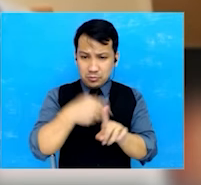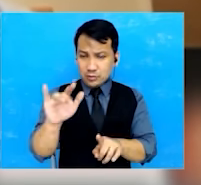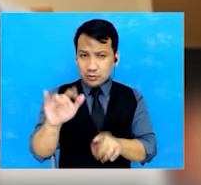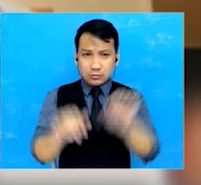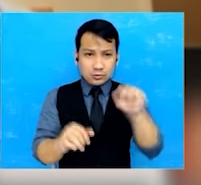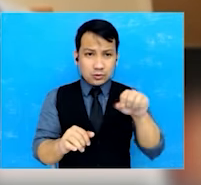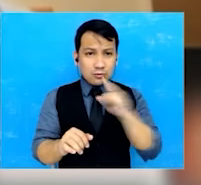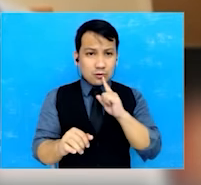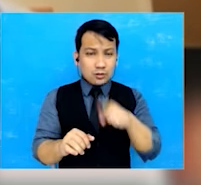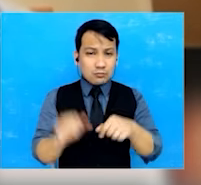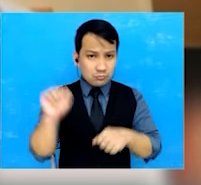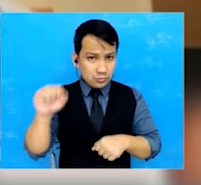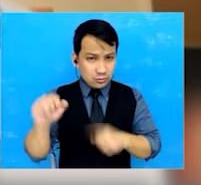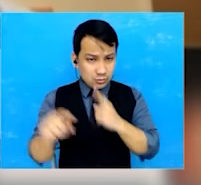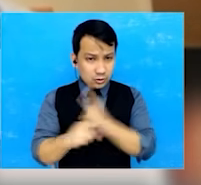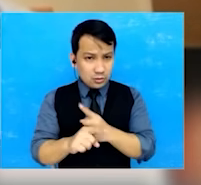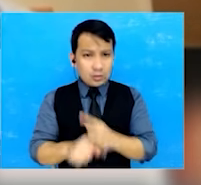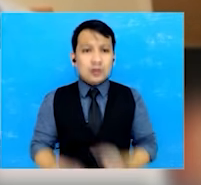said.